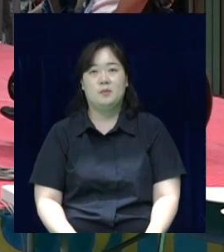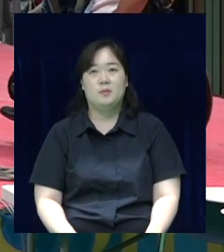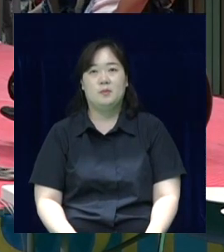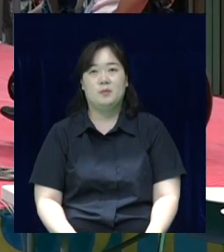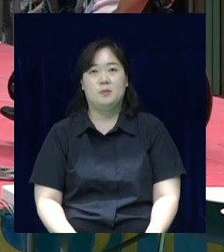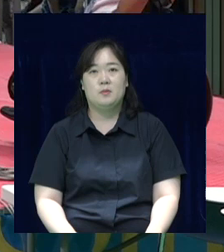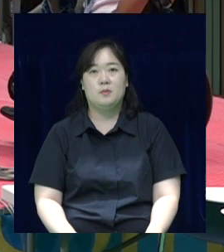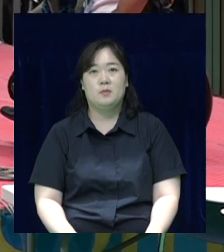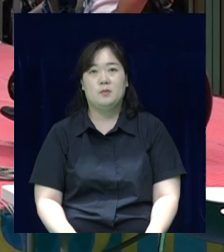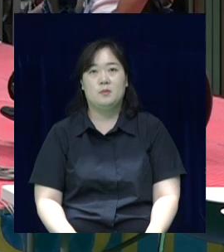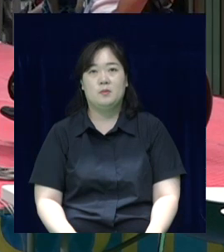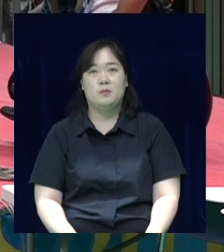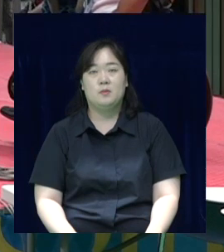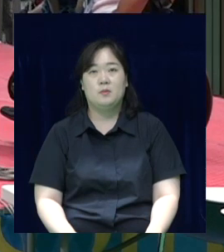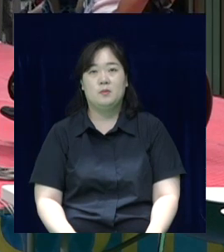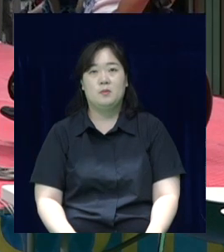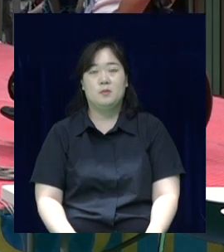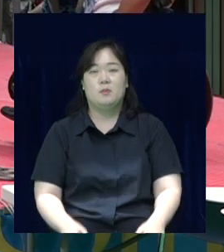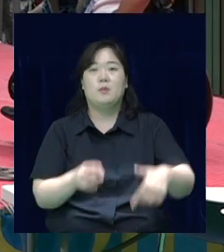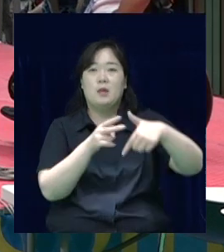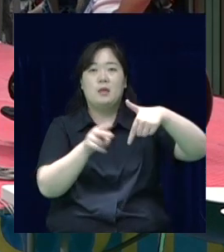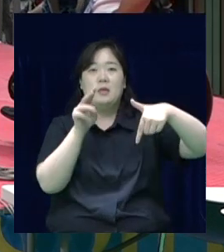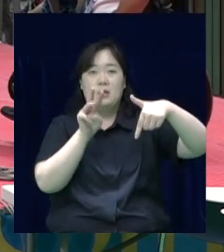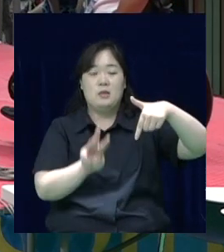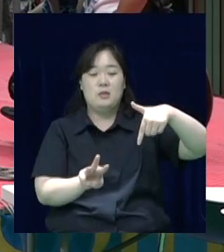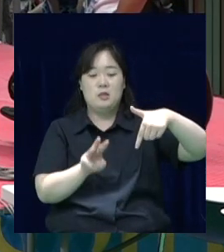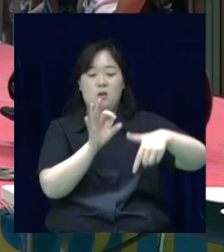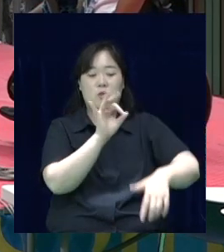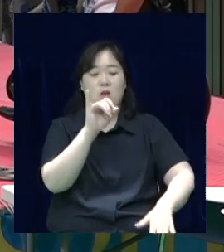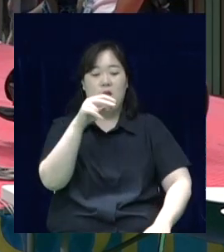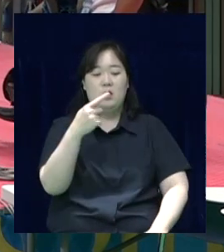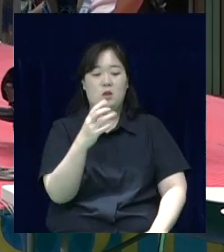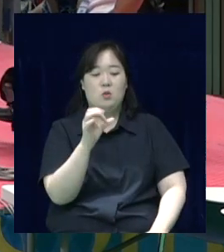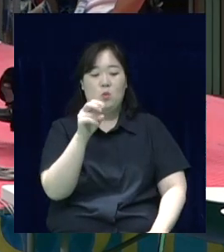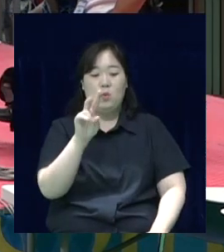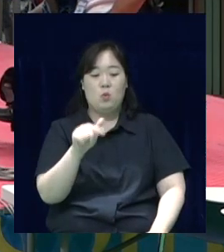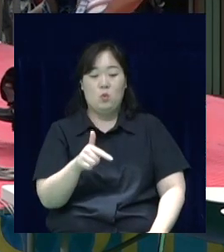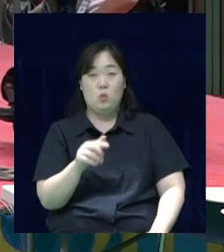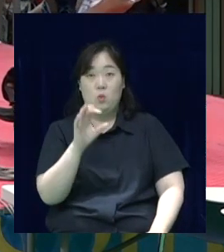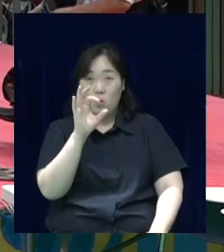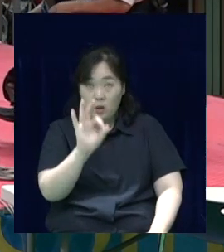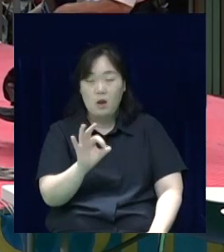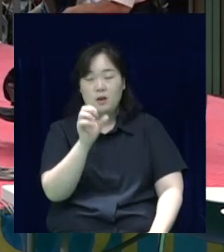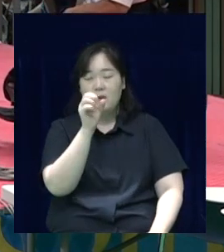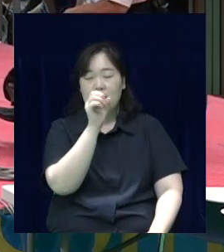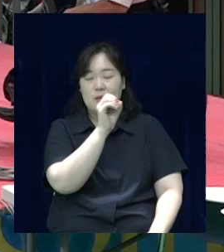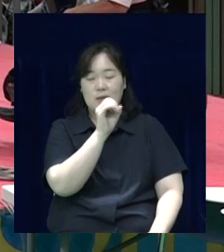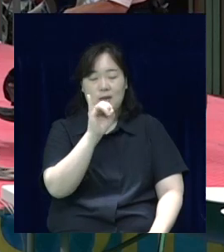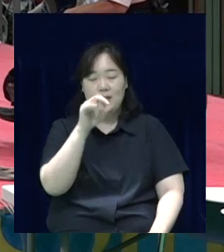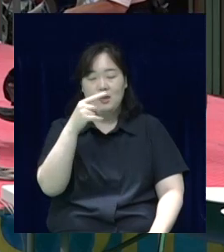자, 일단은 인천 소속의 이동명 선수 1차 시도는 실패로 돌아갔습니다.